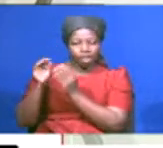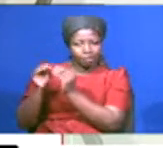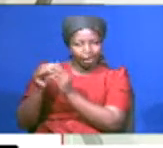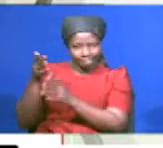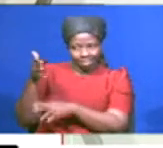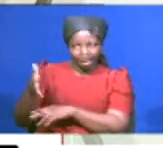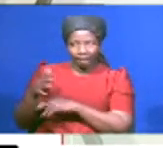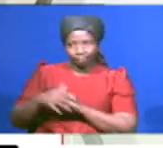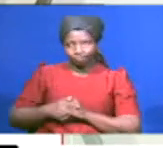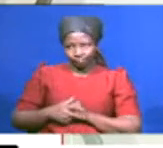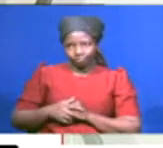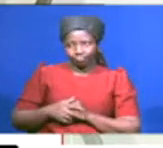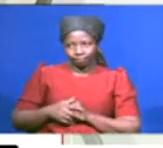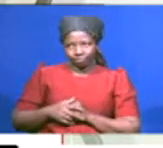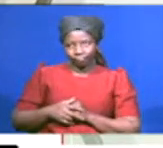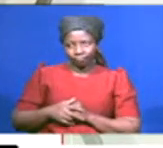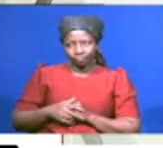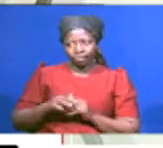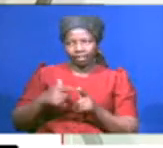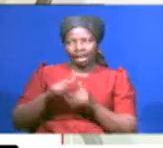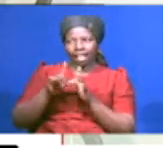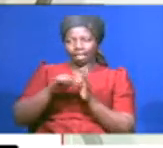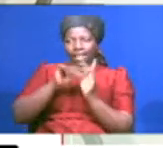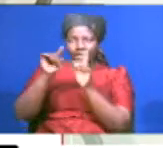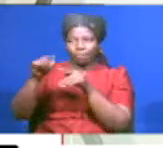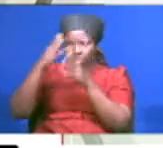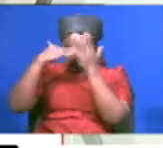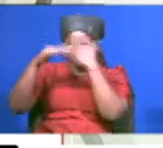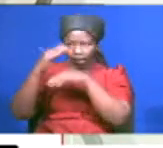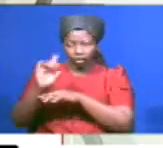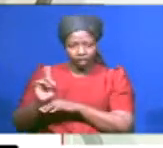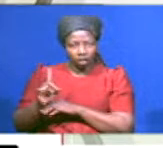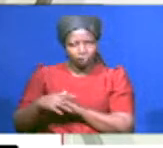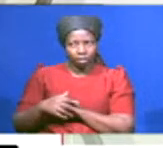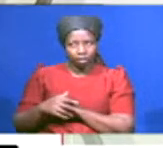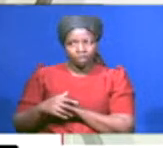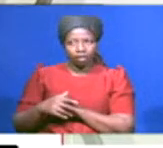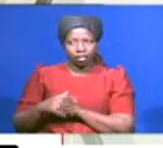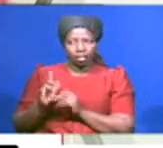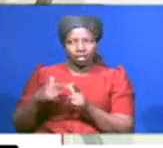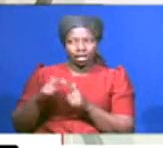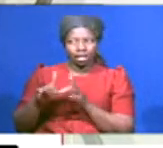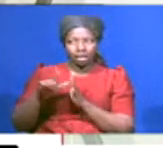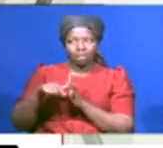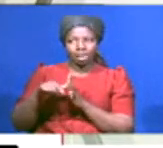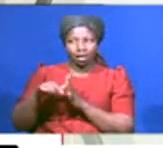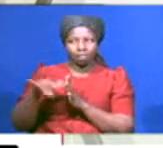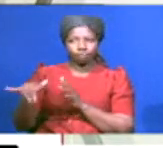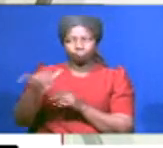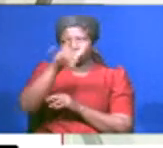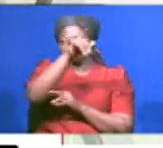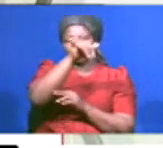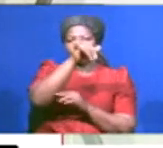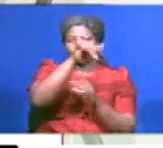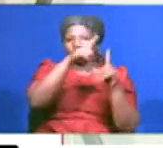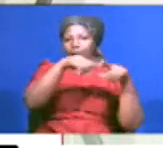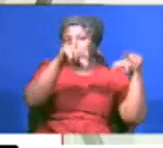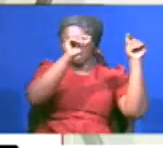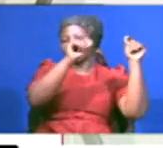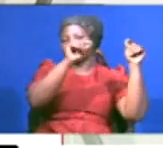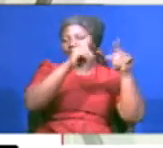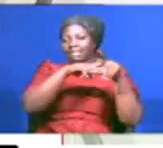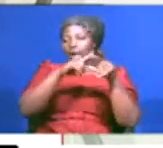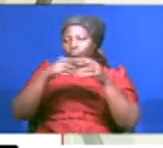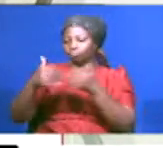Akuwa university hapa Nairobi. And then, akapata nafasi ya kwenda Japan. Basi, tukawashana, kufika Japan, akaolewa.